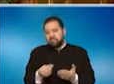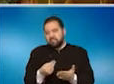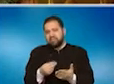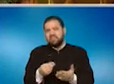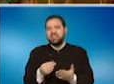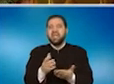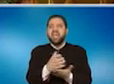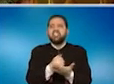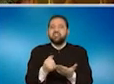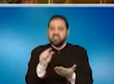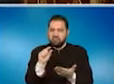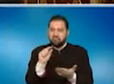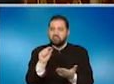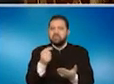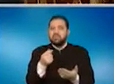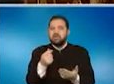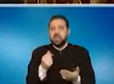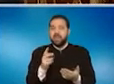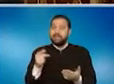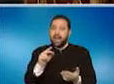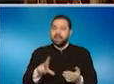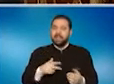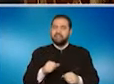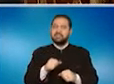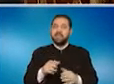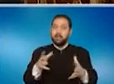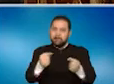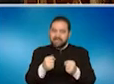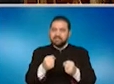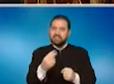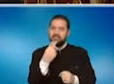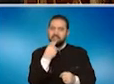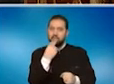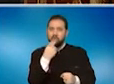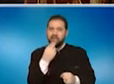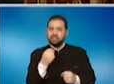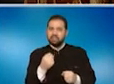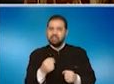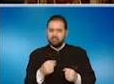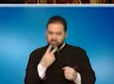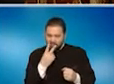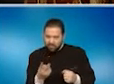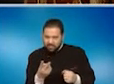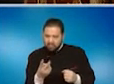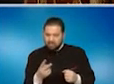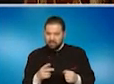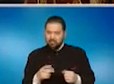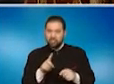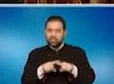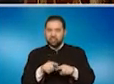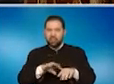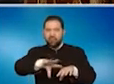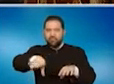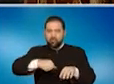minim necesar. Numai că este prins de poliție și, recunoscându-se potirile sfenicele și știind că sunt